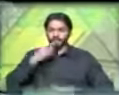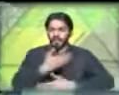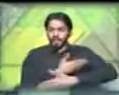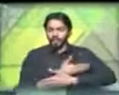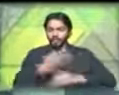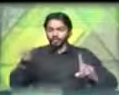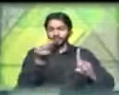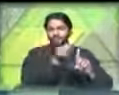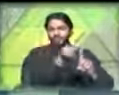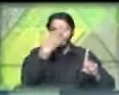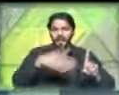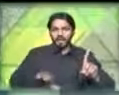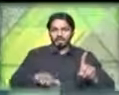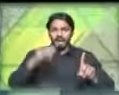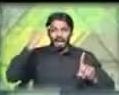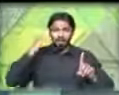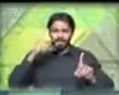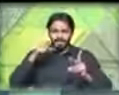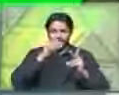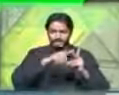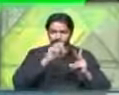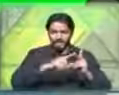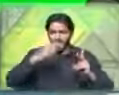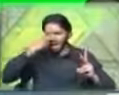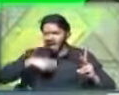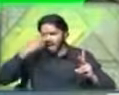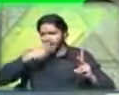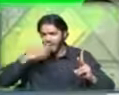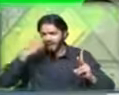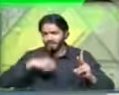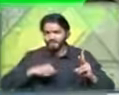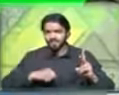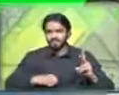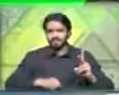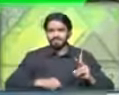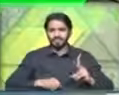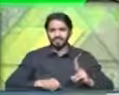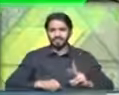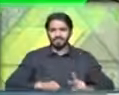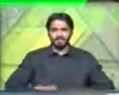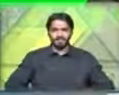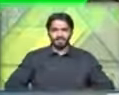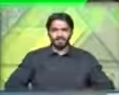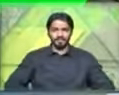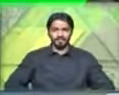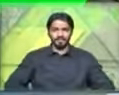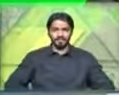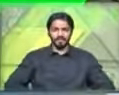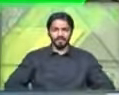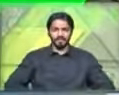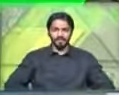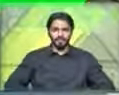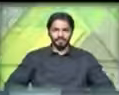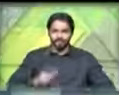فلما هو بين قوسين، وإن كان يعلم الحقيقة أنها مخالفة لهذه الأدلة،